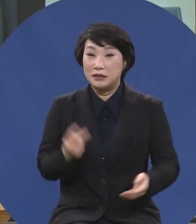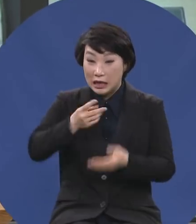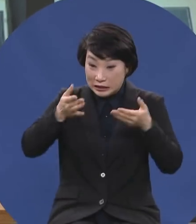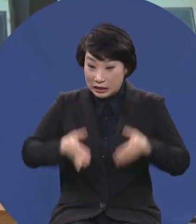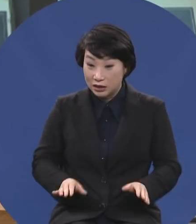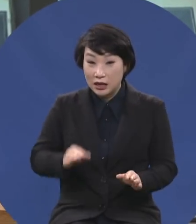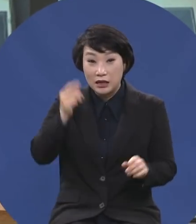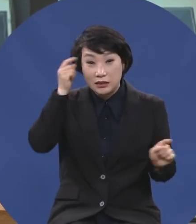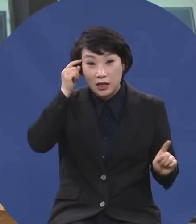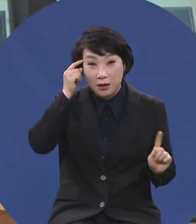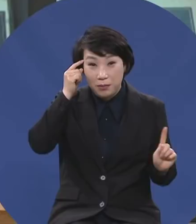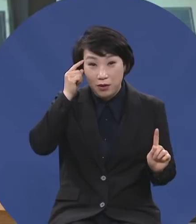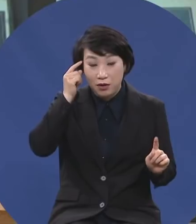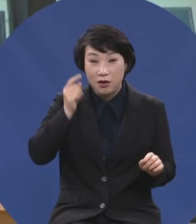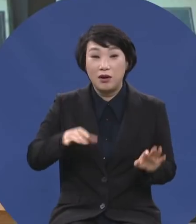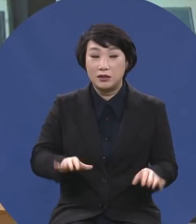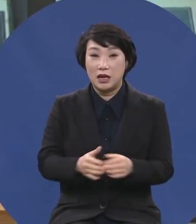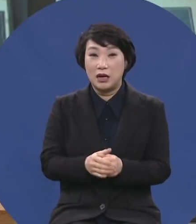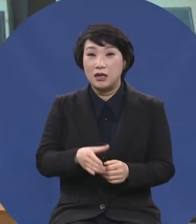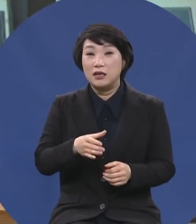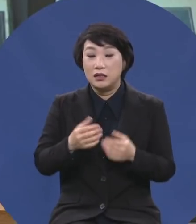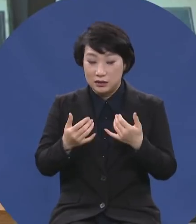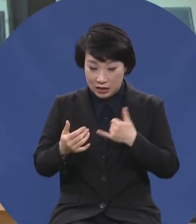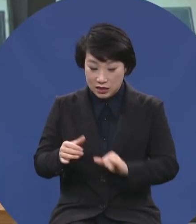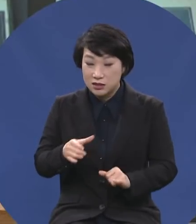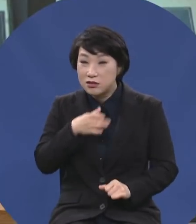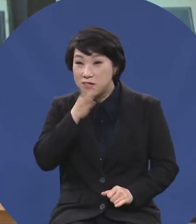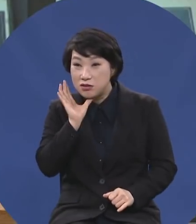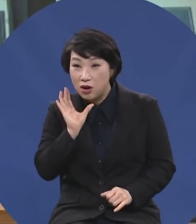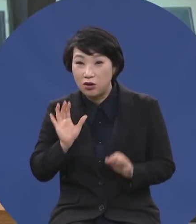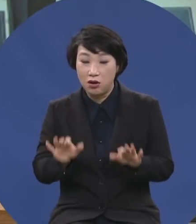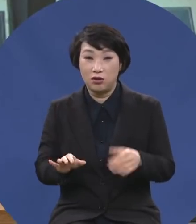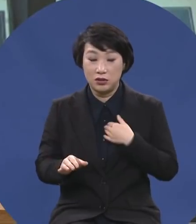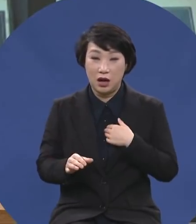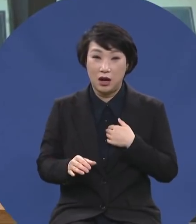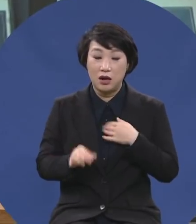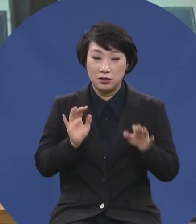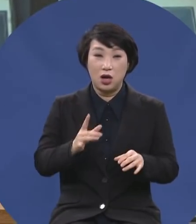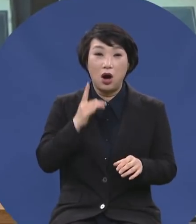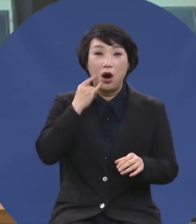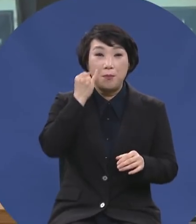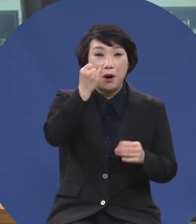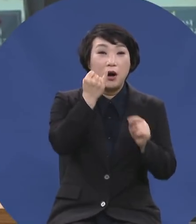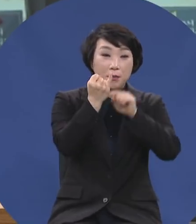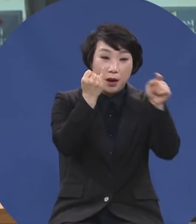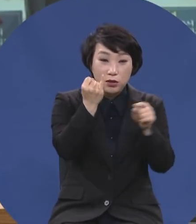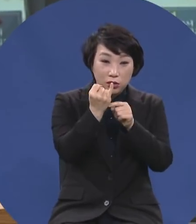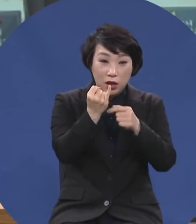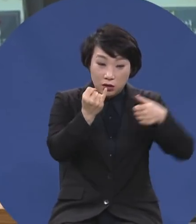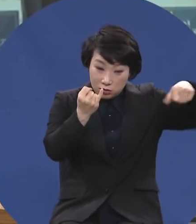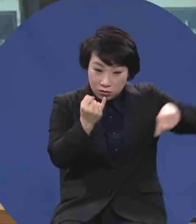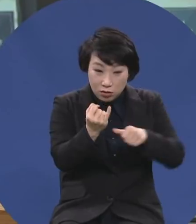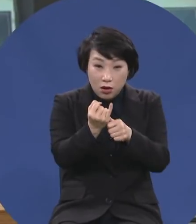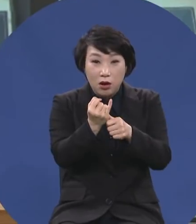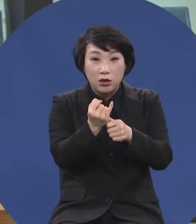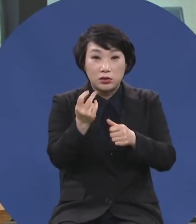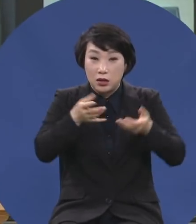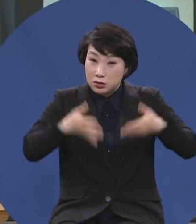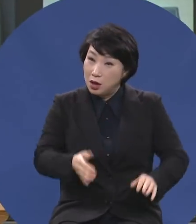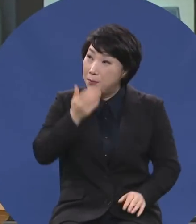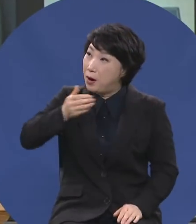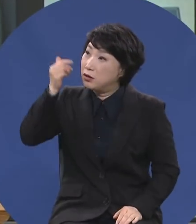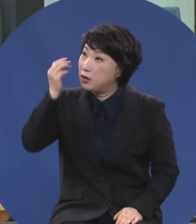거듭난다는 생각을, 늙은 자식이 늙어 어머니 뱃속에 들어갔다 다시 나오는 이런 생각을 한다 이 말이요.